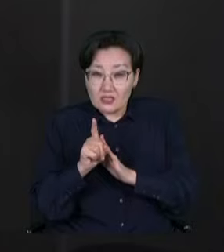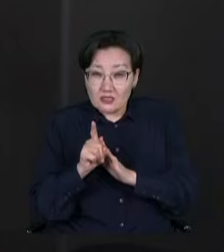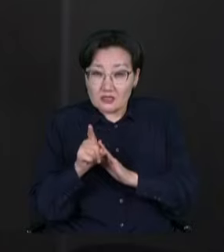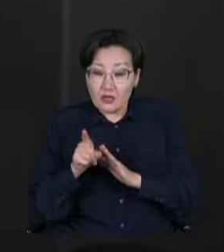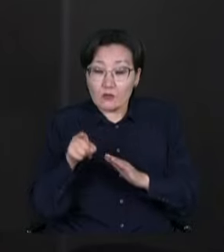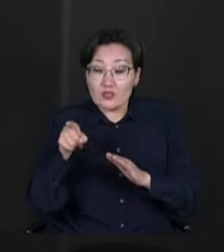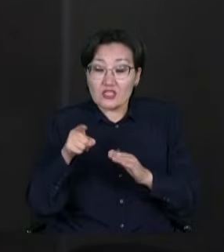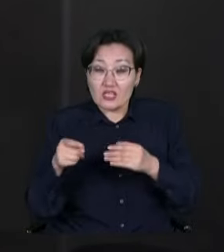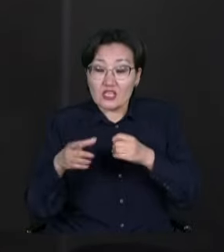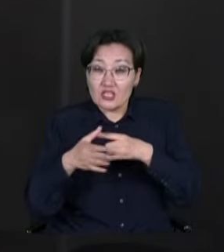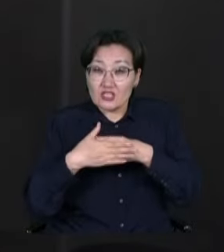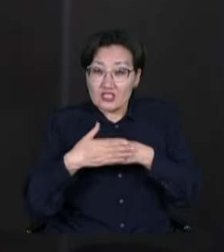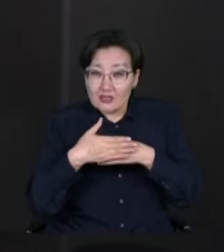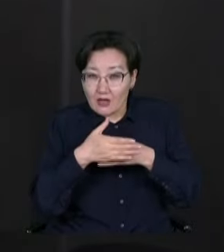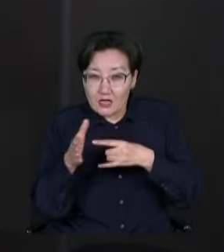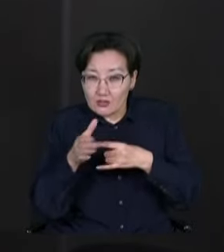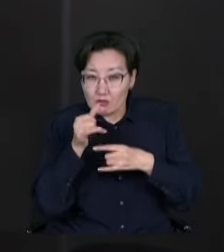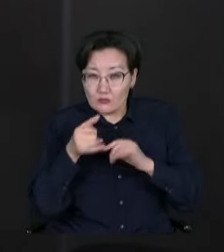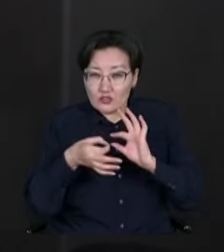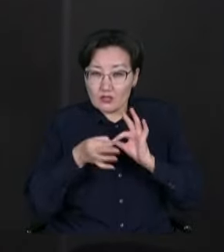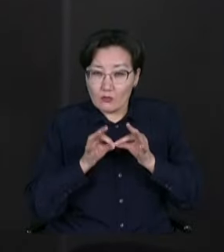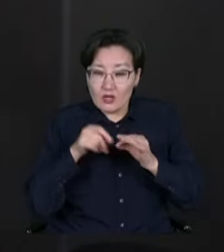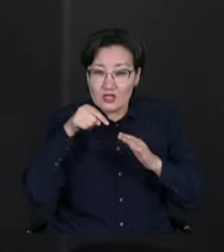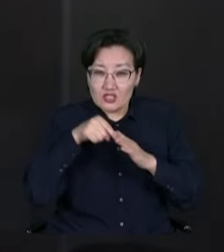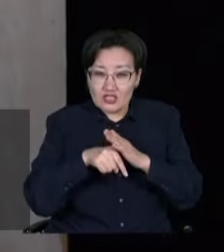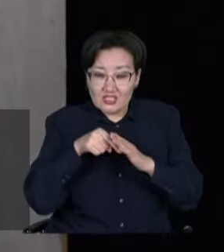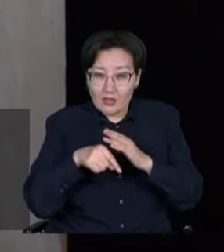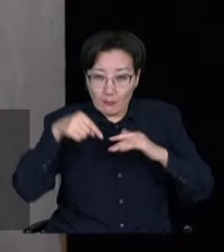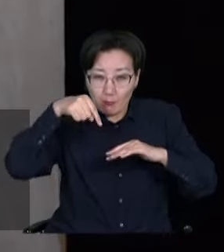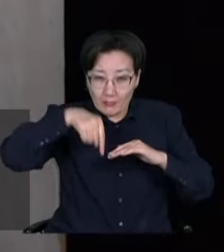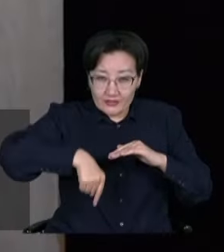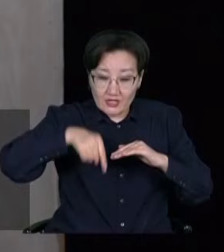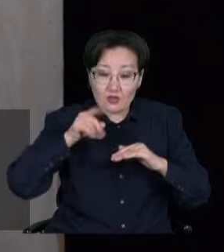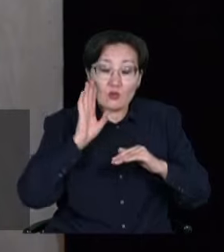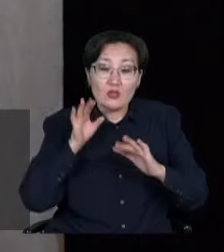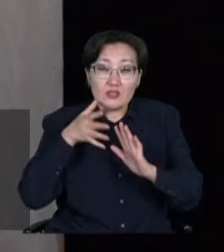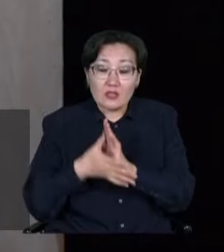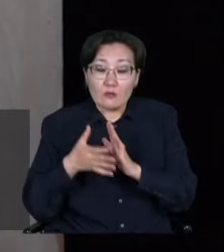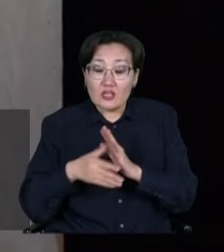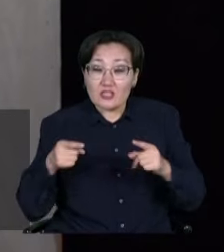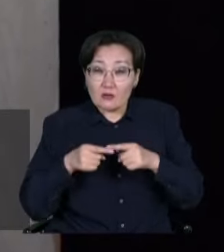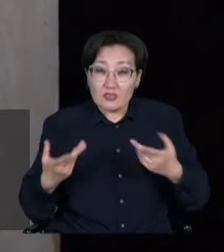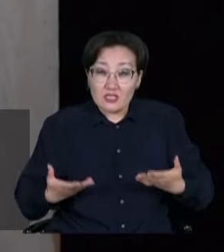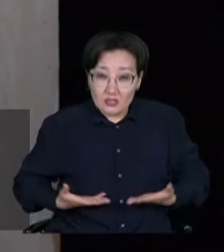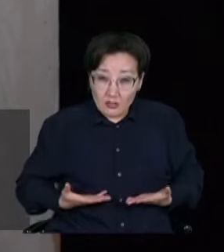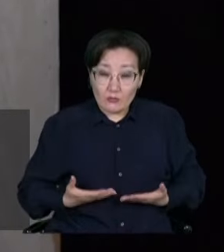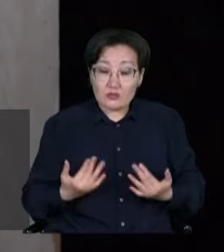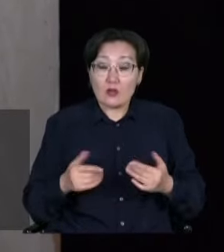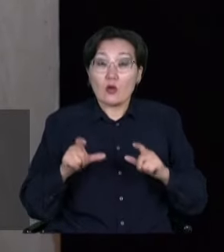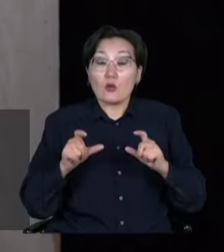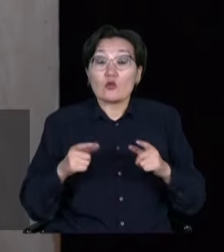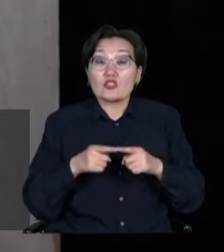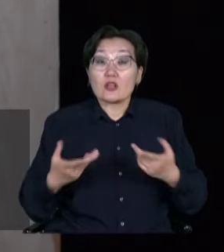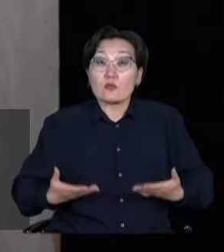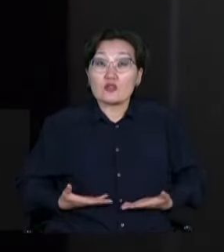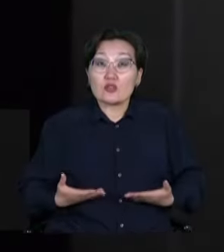жарылып бастады, сосын мына есік ашылмай қалады. Иә, астынан су ағады. Сонымен квартираға кеттік, мен бар затымызды тастап. Отырмыз квартира,